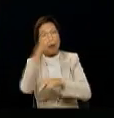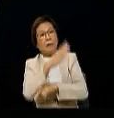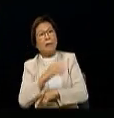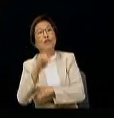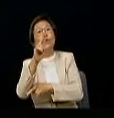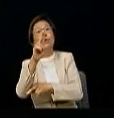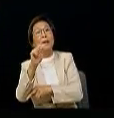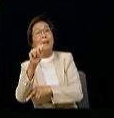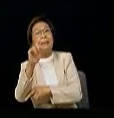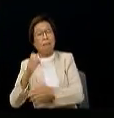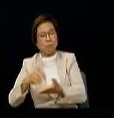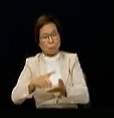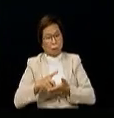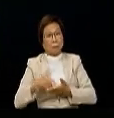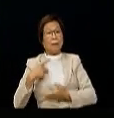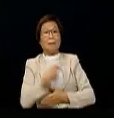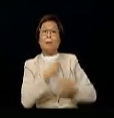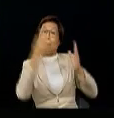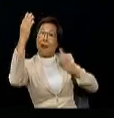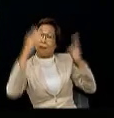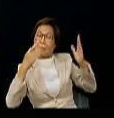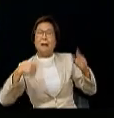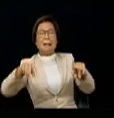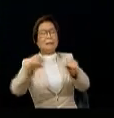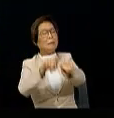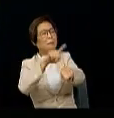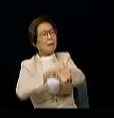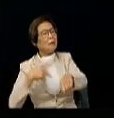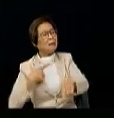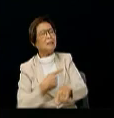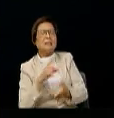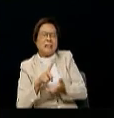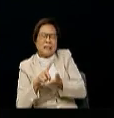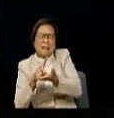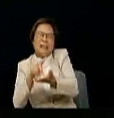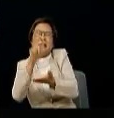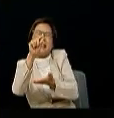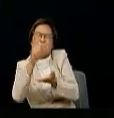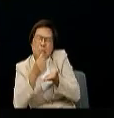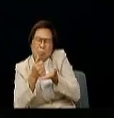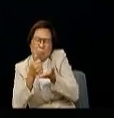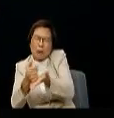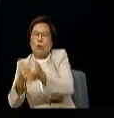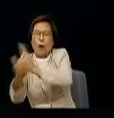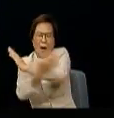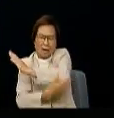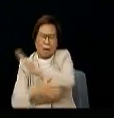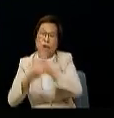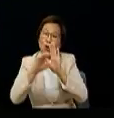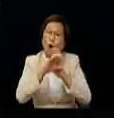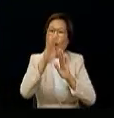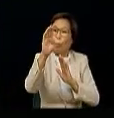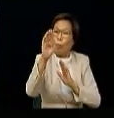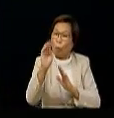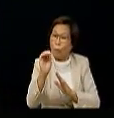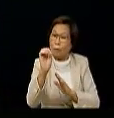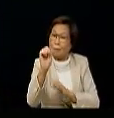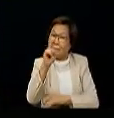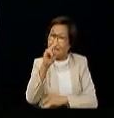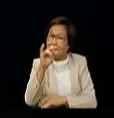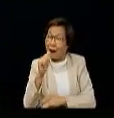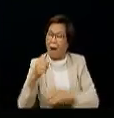sebagainya dan pada waktu yang sama kita juga gel membekalkan sedikit sedikit bantuan kepada negara seperti Bosnia